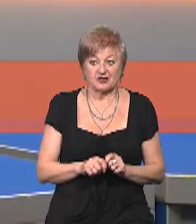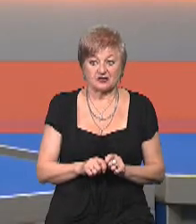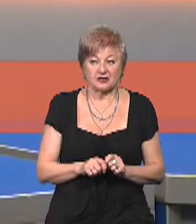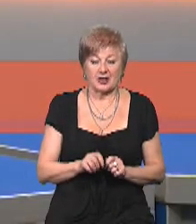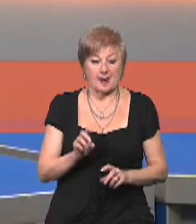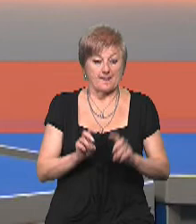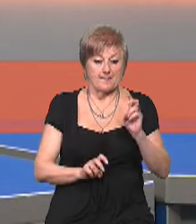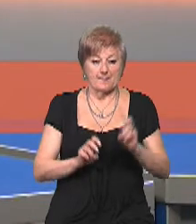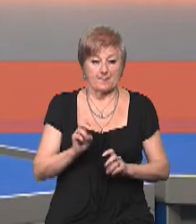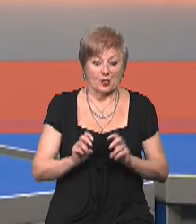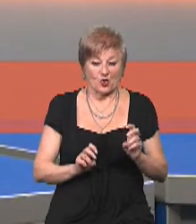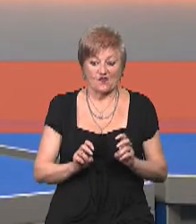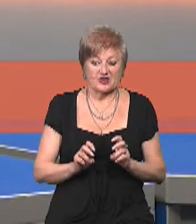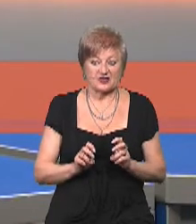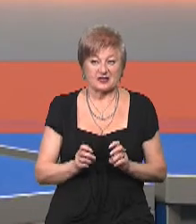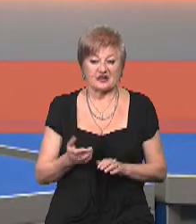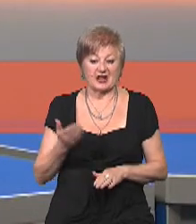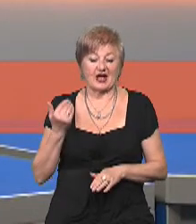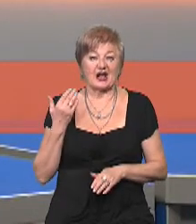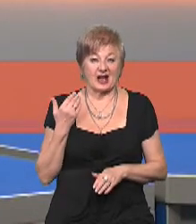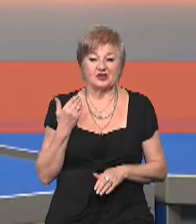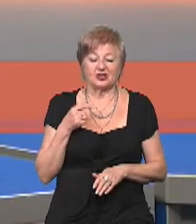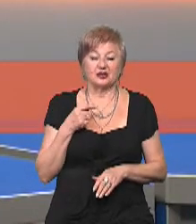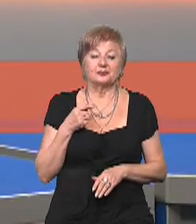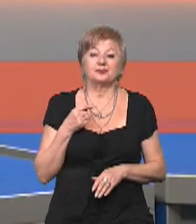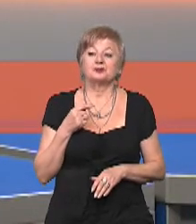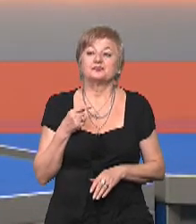регулировать промышленными, как говорилось ранее, палатами